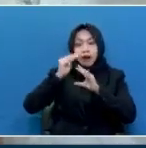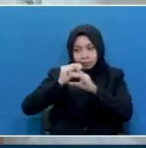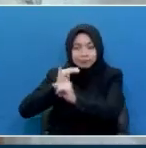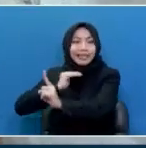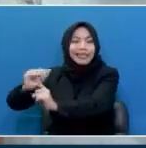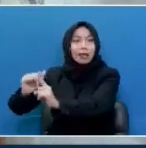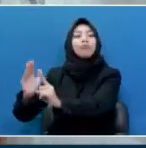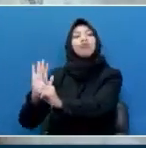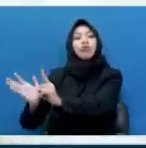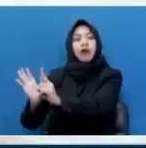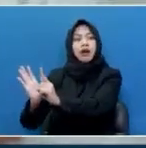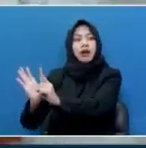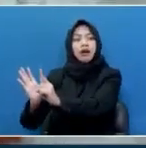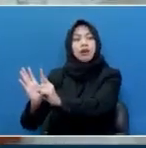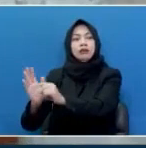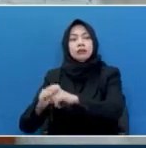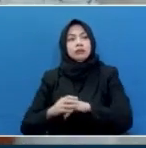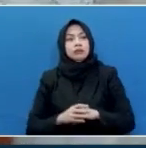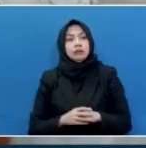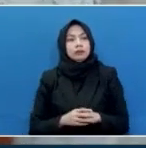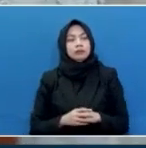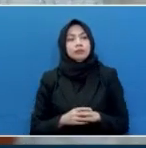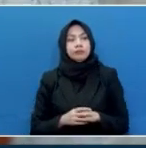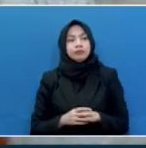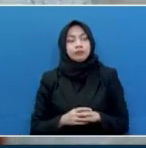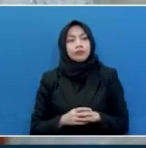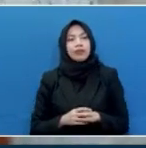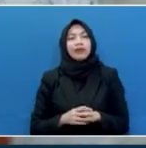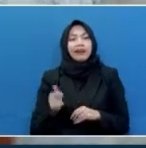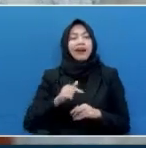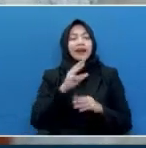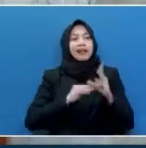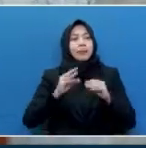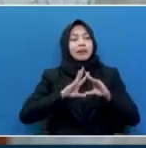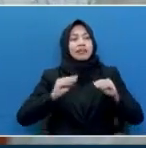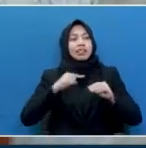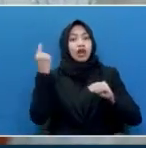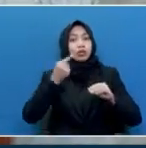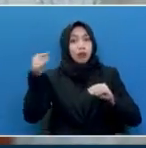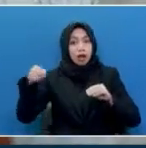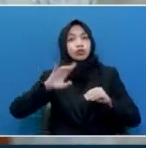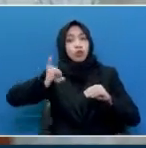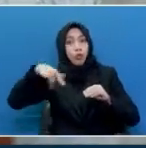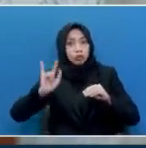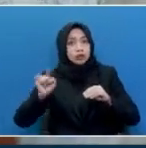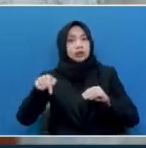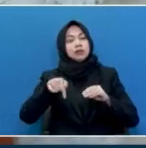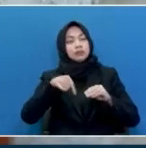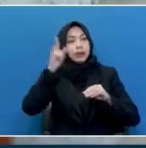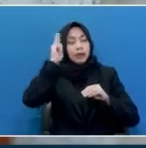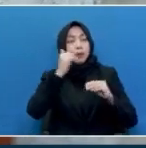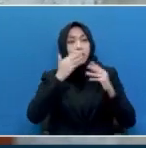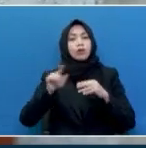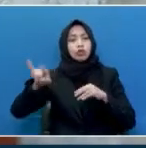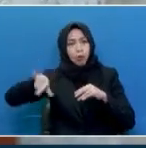menurut informasi yang kita dapat ya selama kernas ulang tahun dia pasti hadir kali